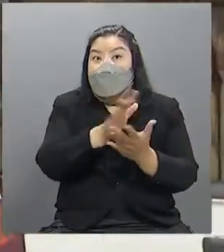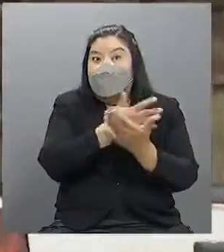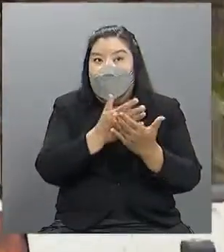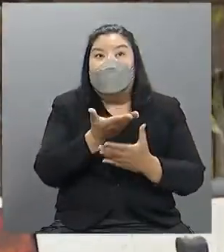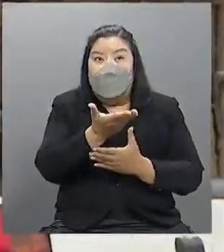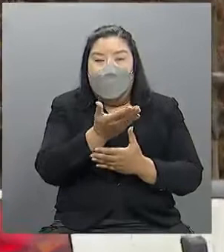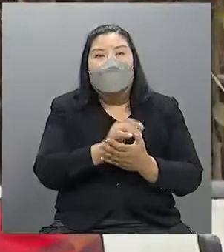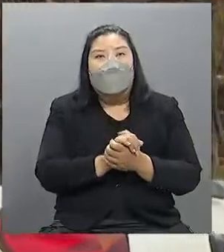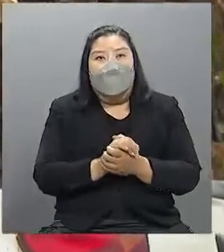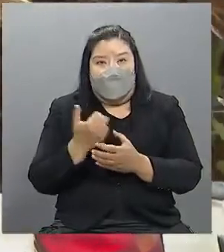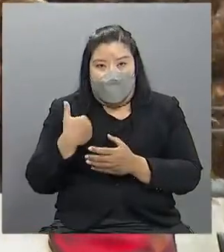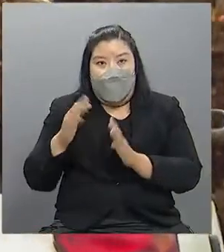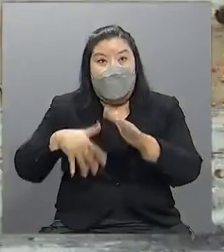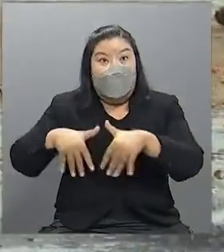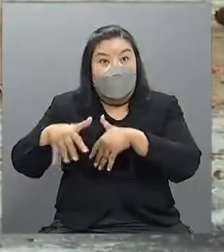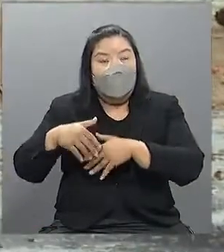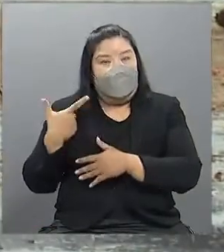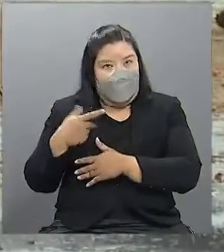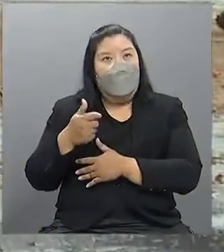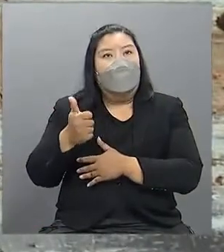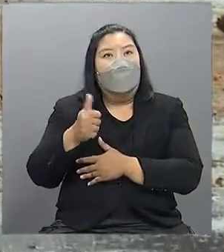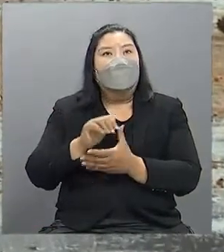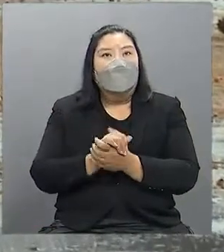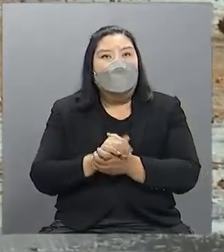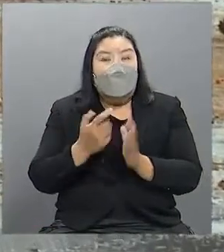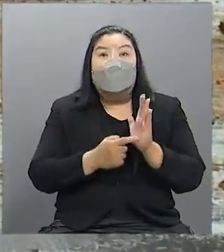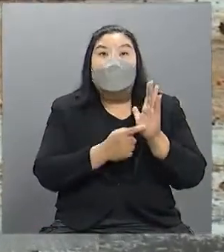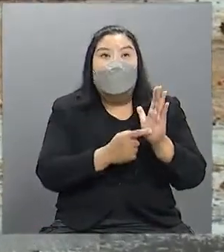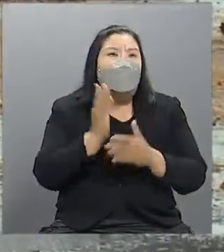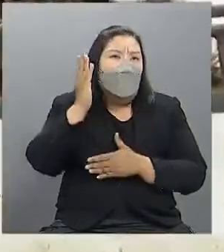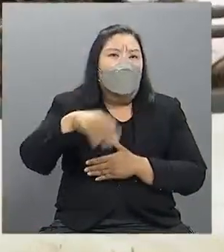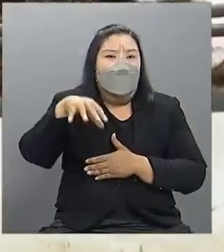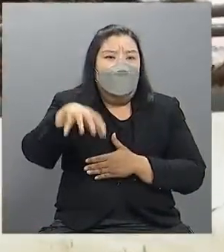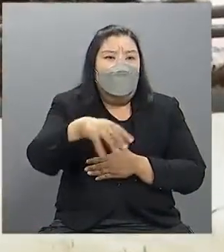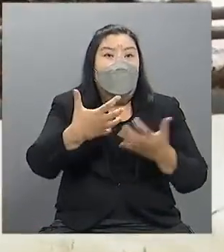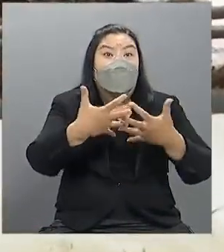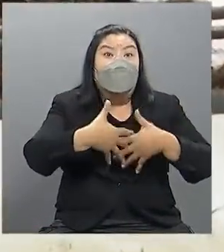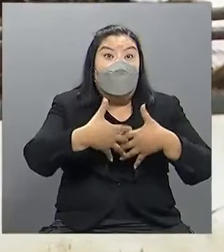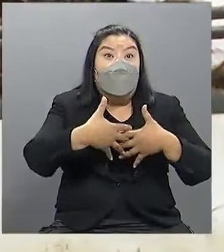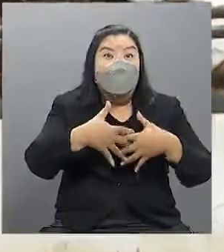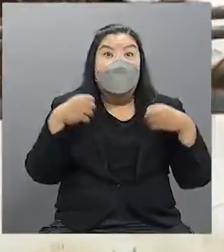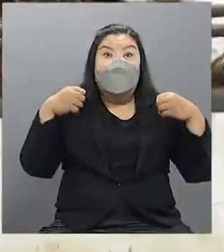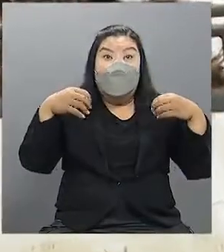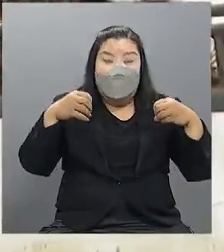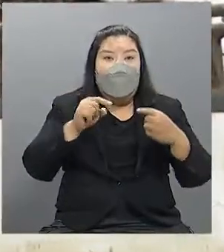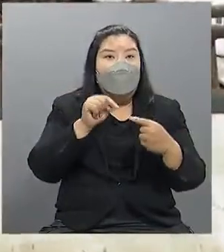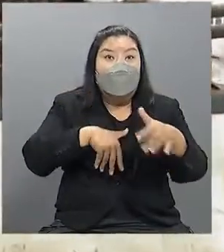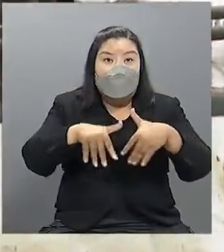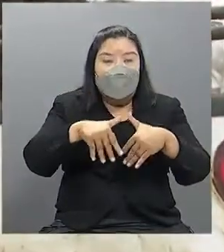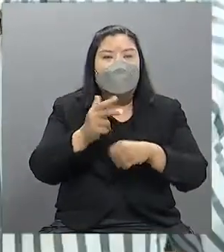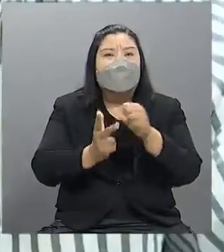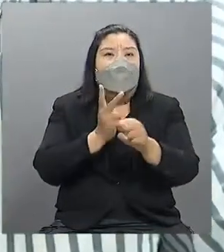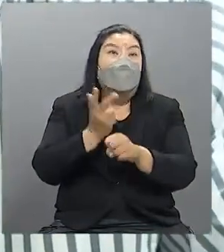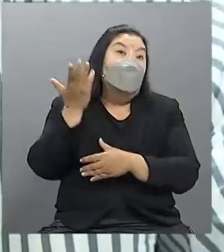ำมันในพื้นที่ได้รับประโยชน์และเป็นโมเดลการตั้งโรงไฟฟ้าชุมชนที่เคยหารือไว้เมื่อ3ปีก่อน การทำฟ